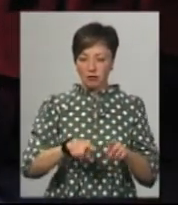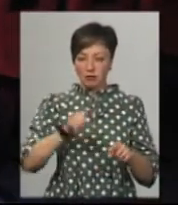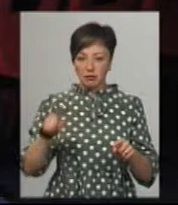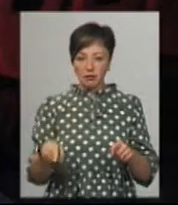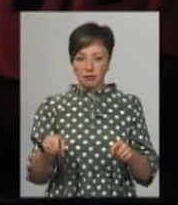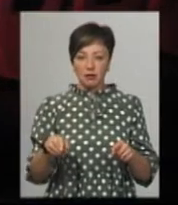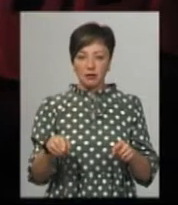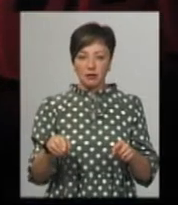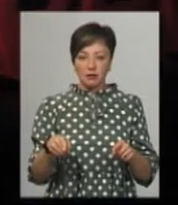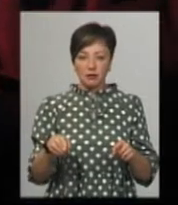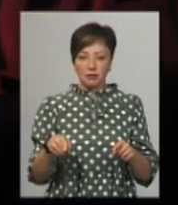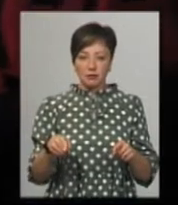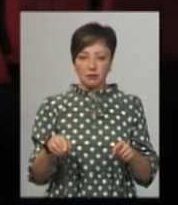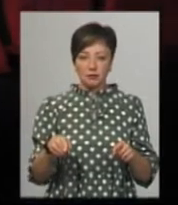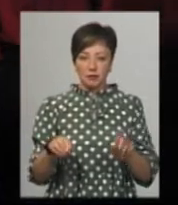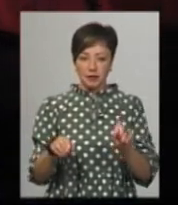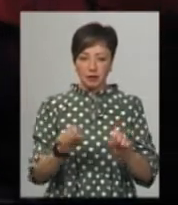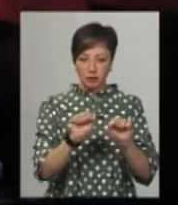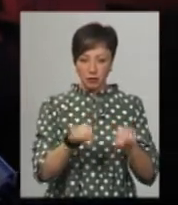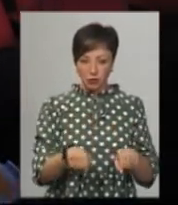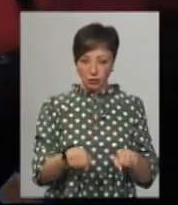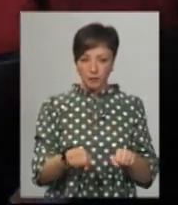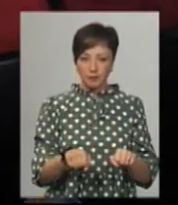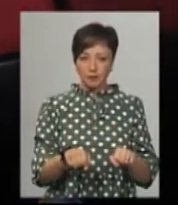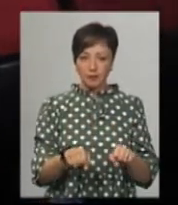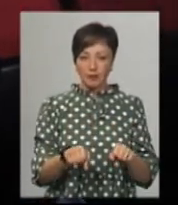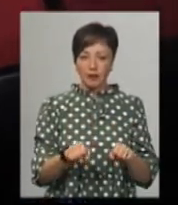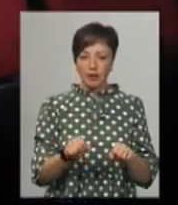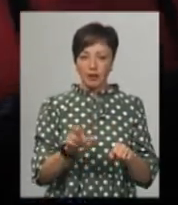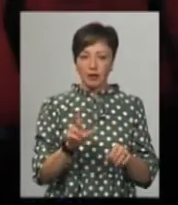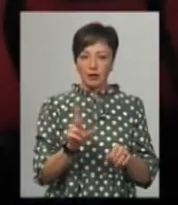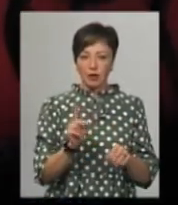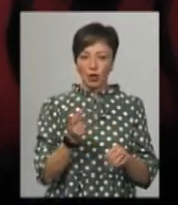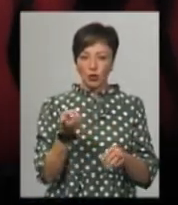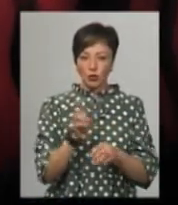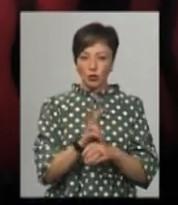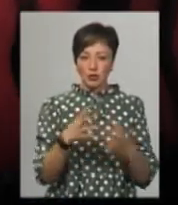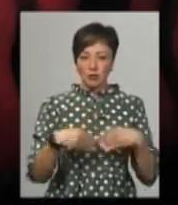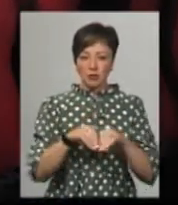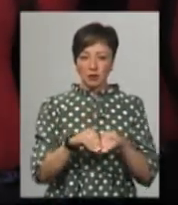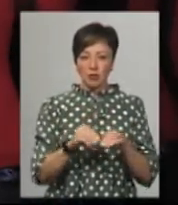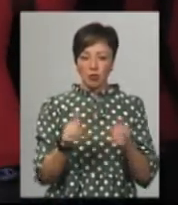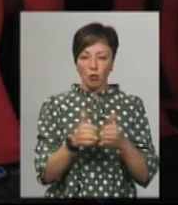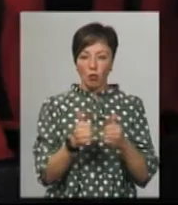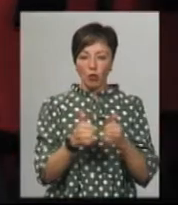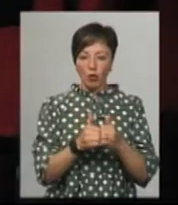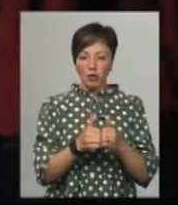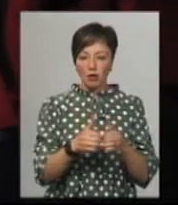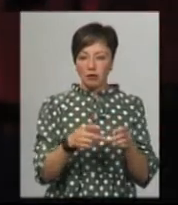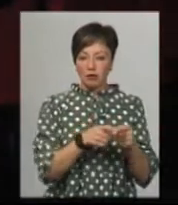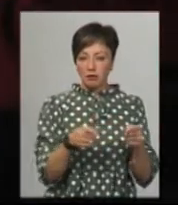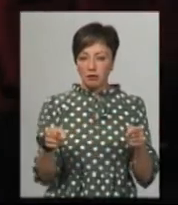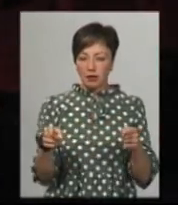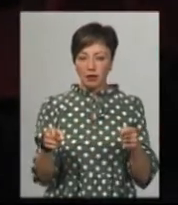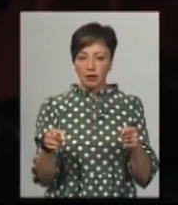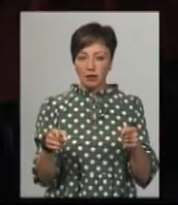на перше місце, наприклад, собі присісти, дивитися кіно. А якщо прийшла сім'я, вони можуть сидіти поруч, але між ними,